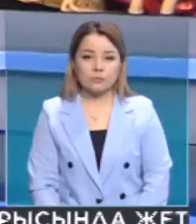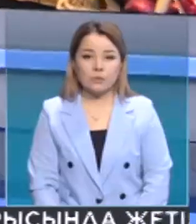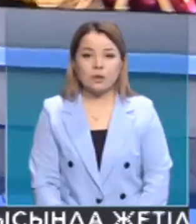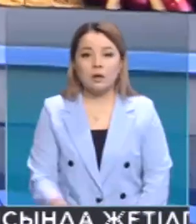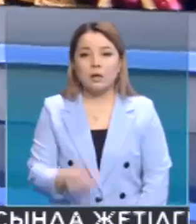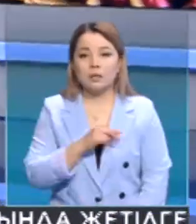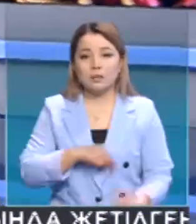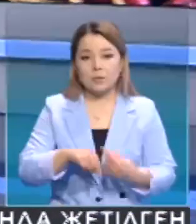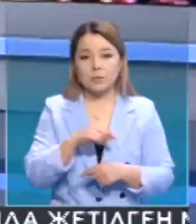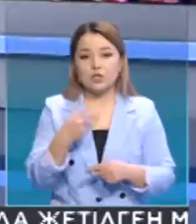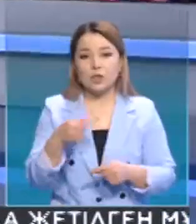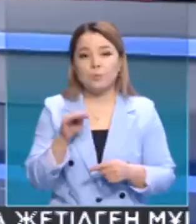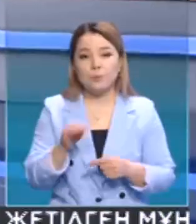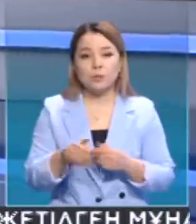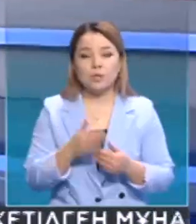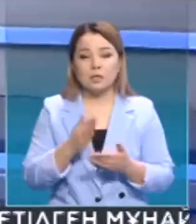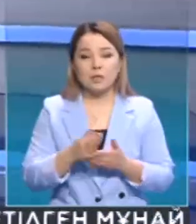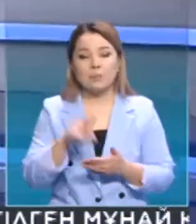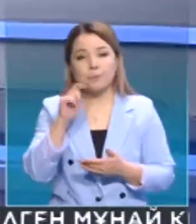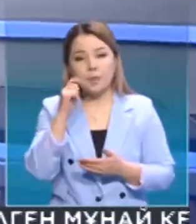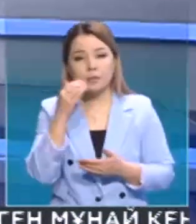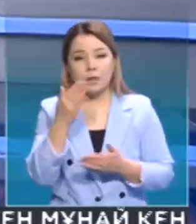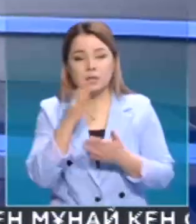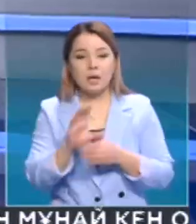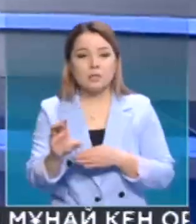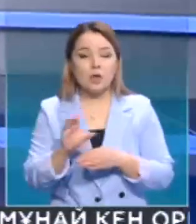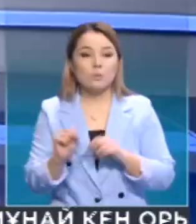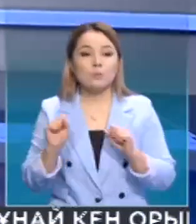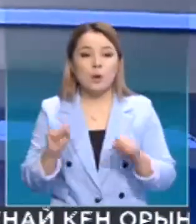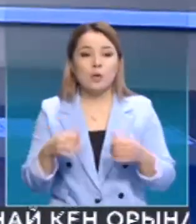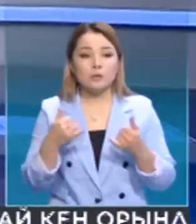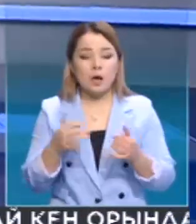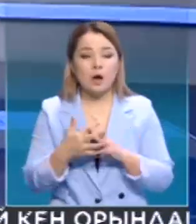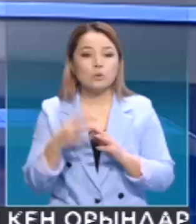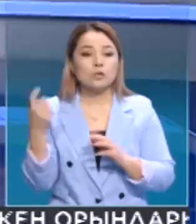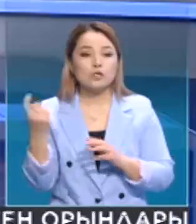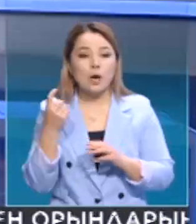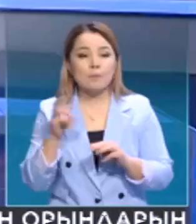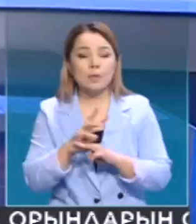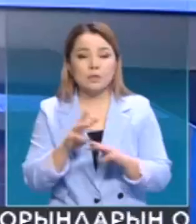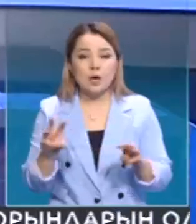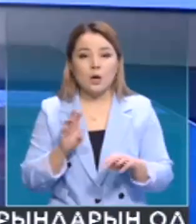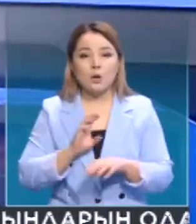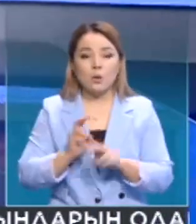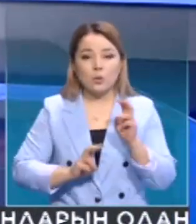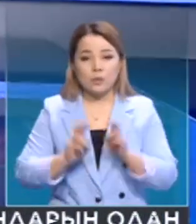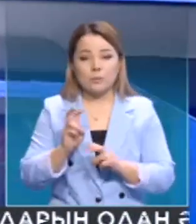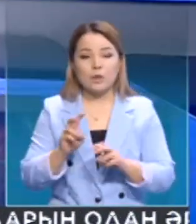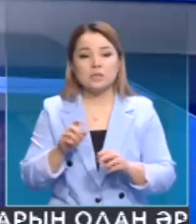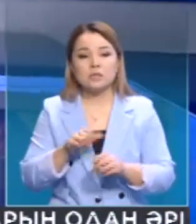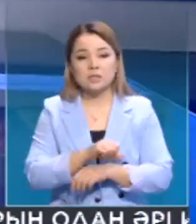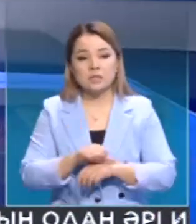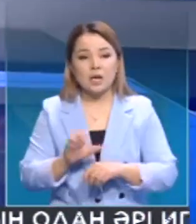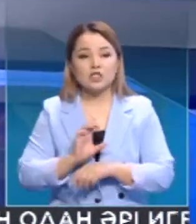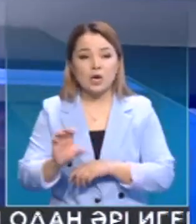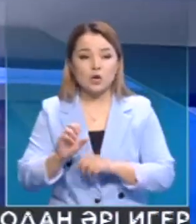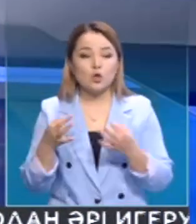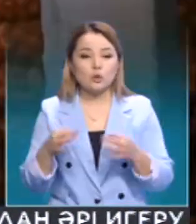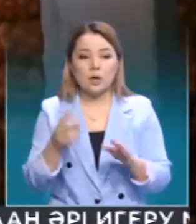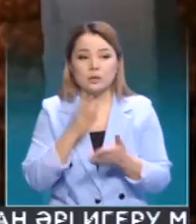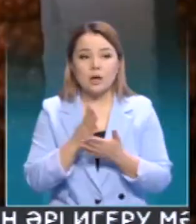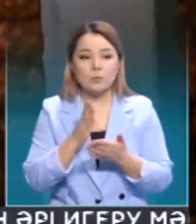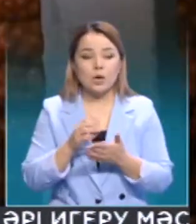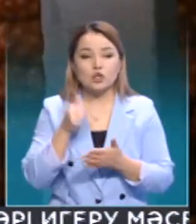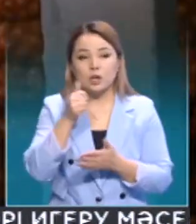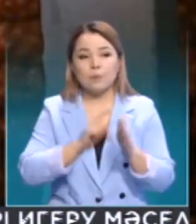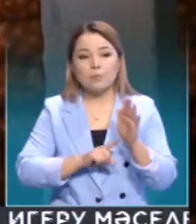Сұрамыз, кәсіпкерлер 20 мың тонна пиязды экспортқа шығара алады. Ауыл шаруашылығы министрлігі өнімді сыртқа шығаруға ішінара рұқсат беріп отыр. Жыл